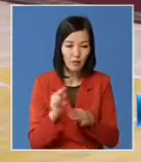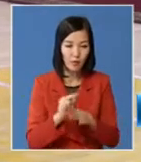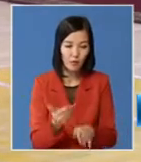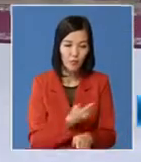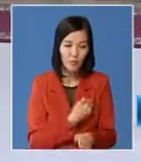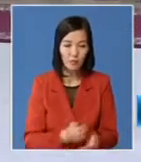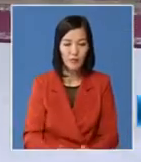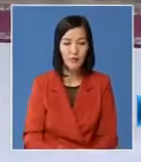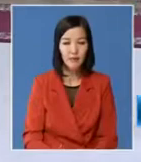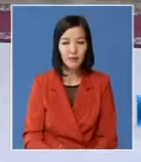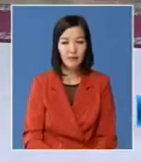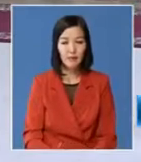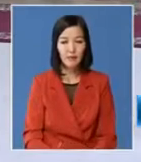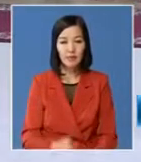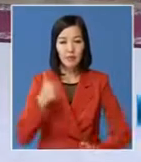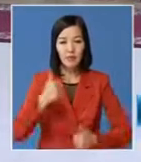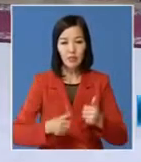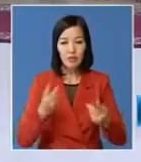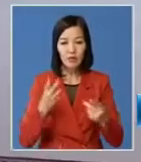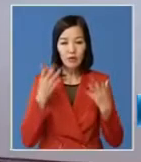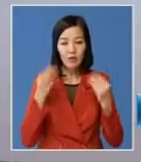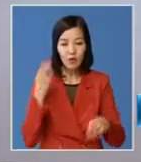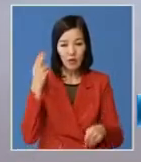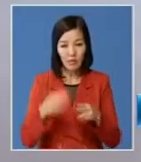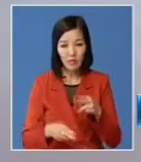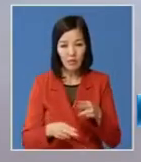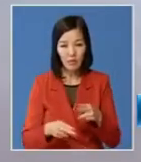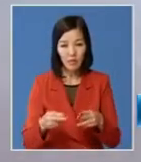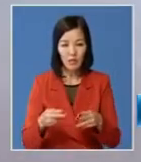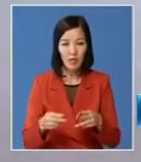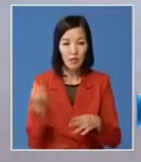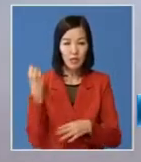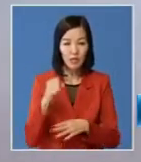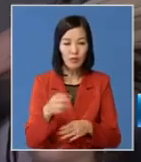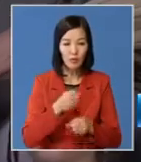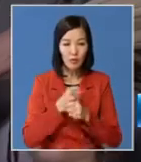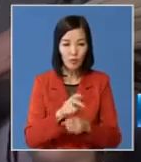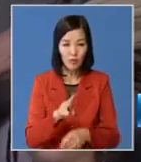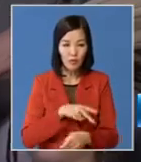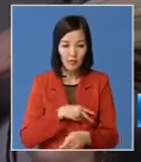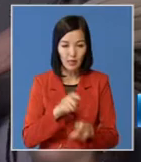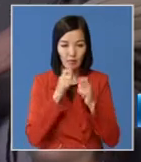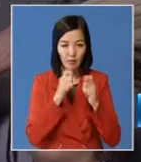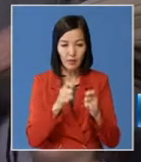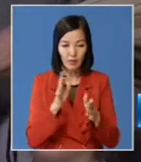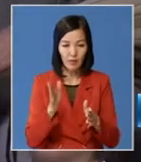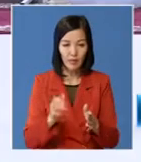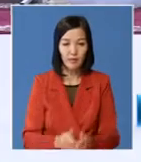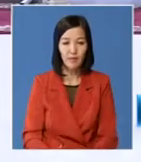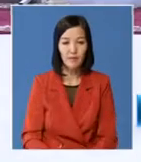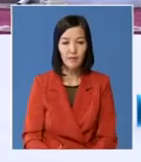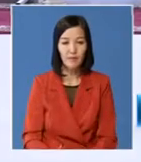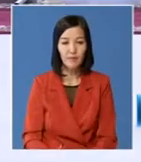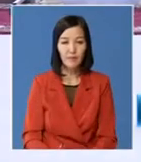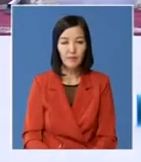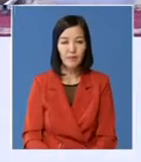деймін. Жарыс 2 күннен кейін аяқталады. Жүлдегерлер арнайы кубок, медальдармен марапатталып, бағалы сыйлықтарға ие болмақ.